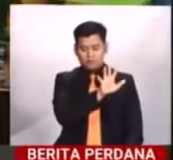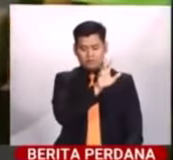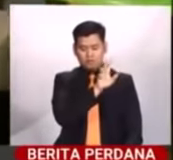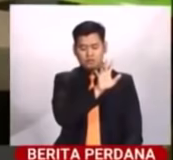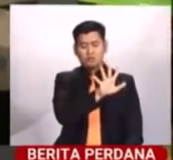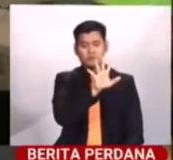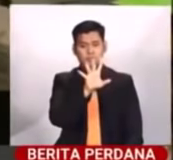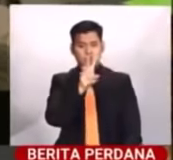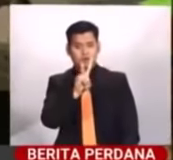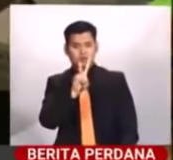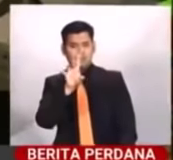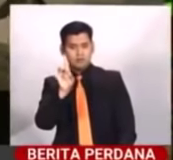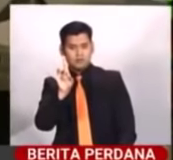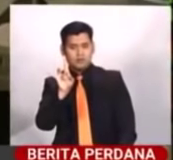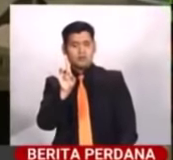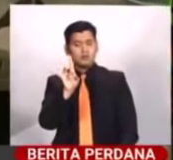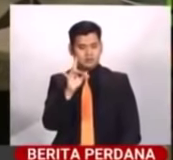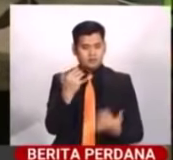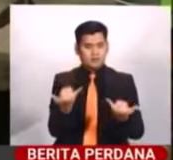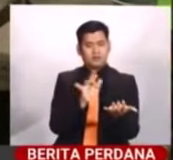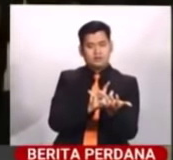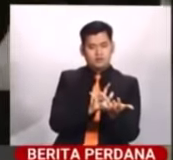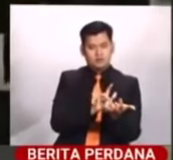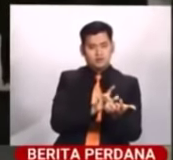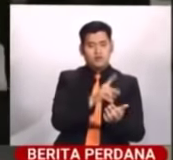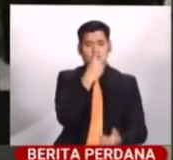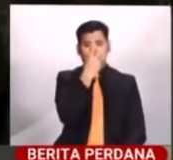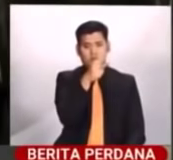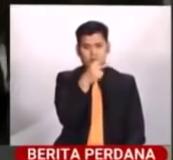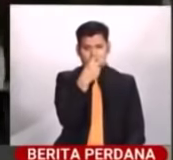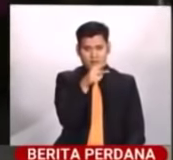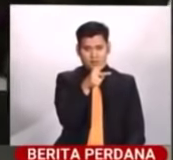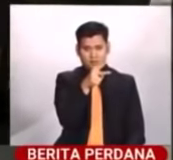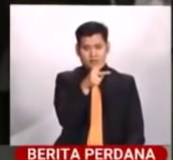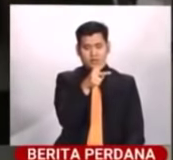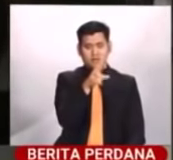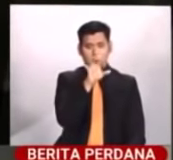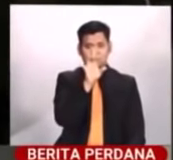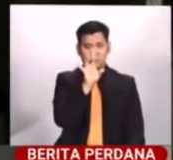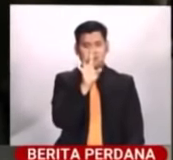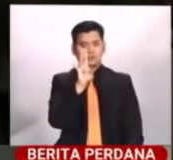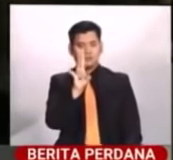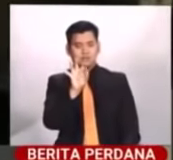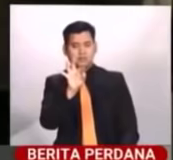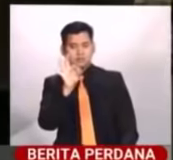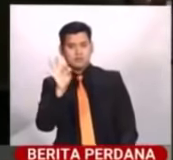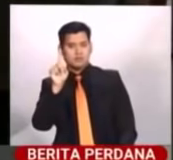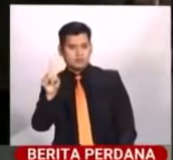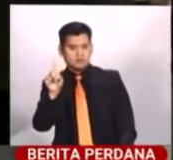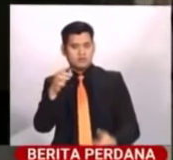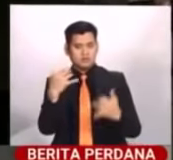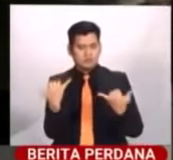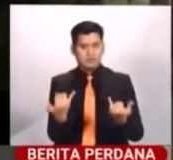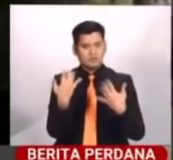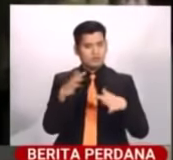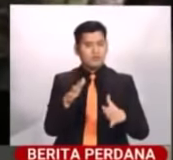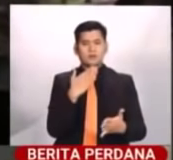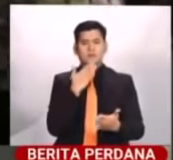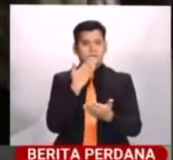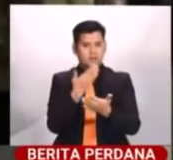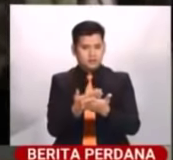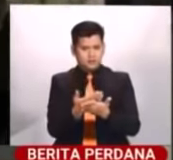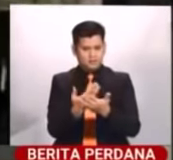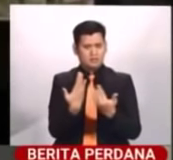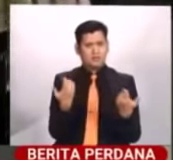58,522 kes dalam rawatan, sementara 12,921 kes disahkan pulih. COVID-19 melanda 29